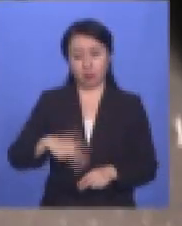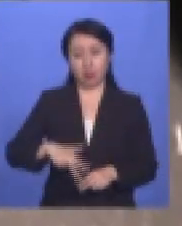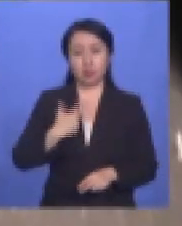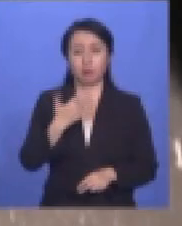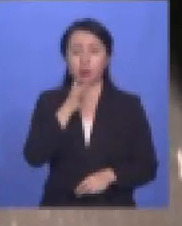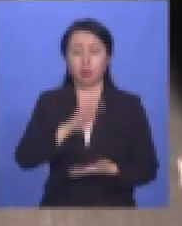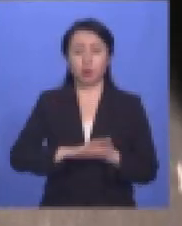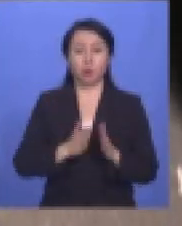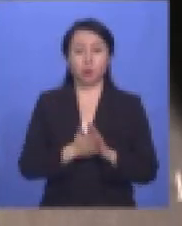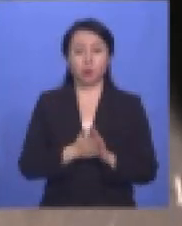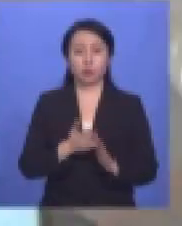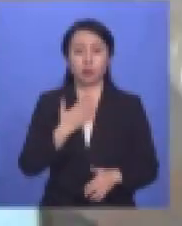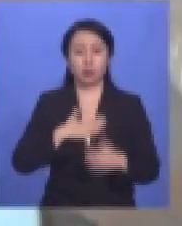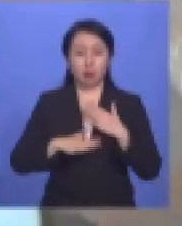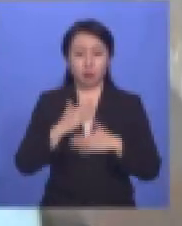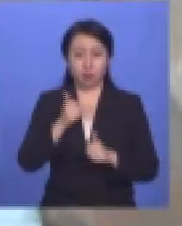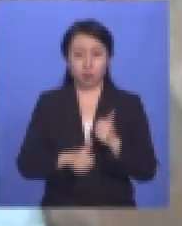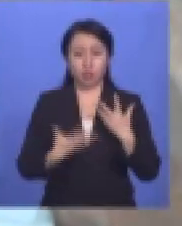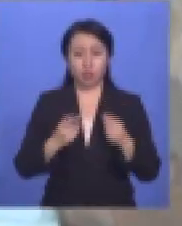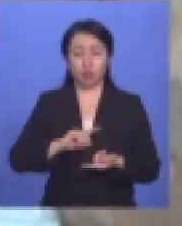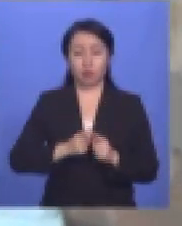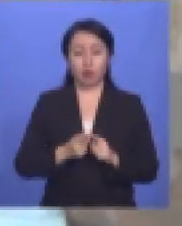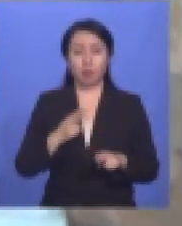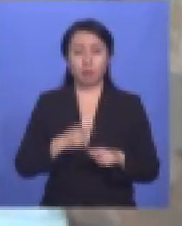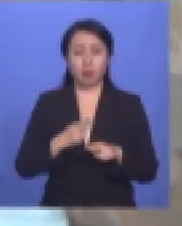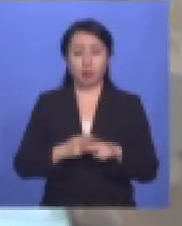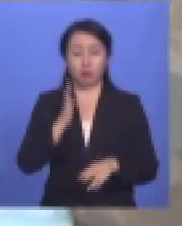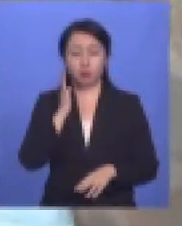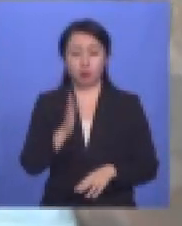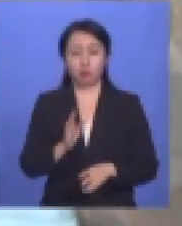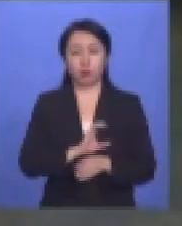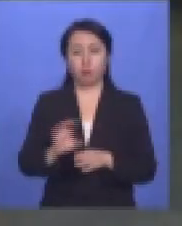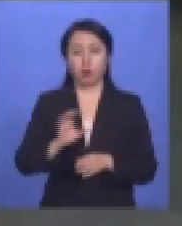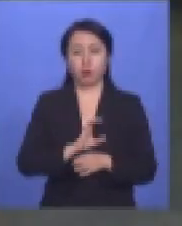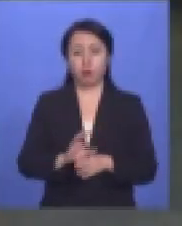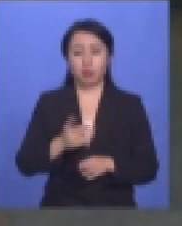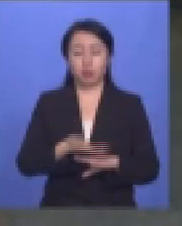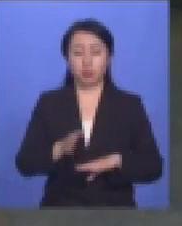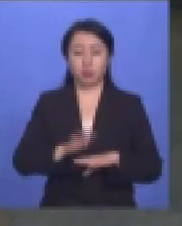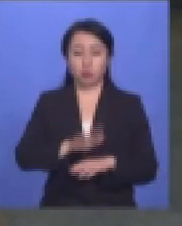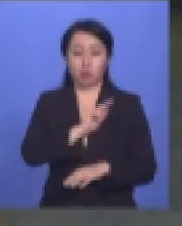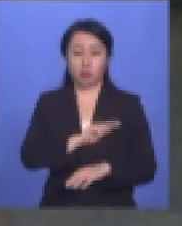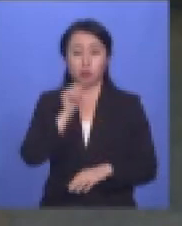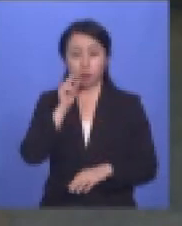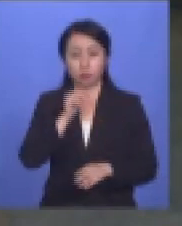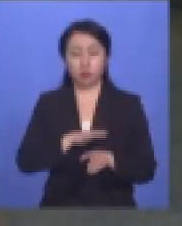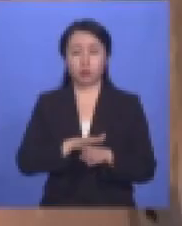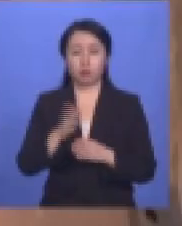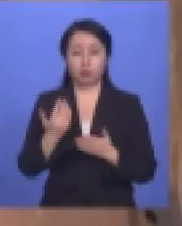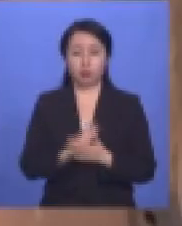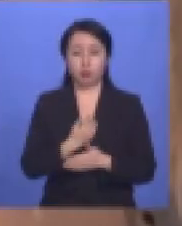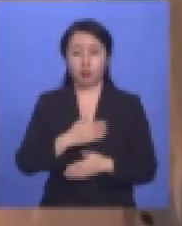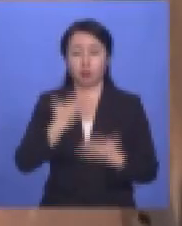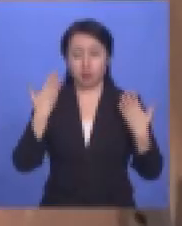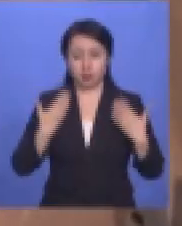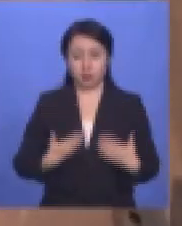лет. Условиями доволен. Ежедневно он обрабатывает металл для дальнейшего производства. С тяжелой работой мужчина справляется, а за